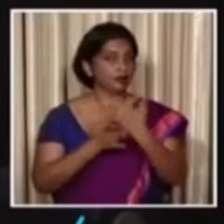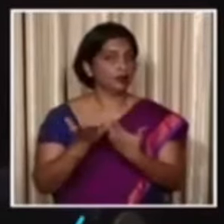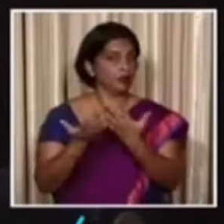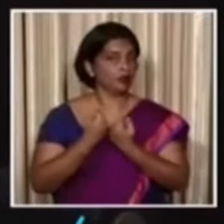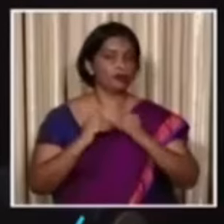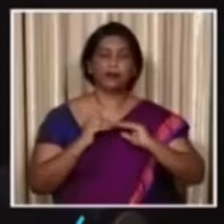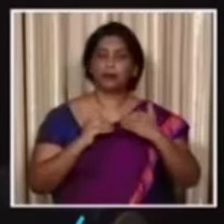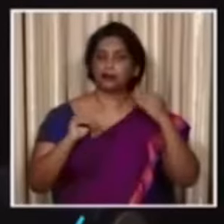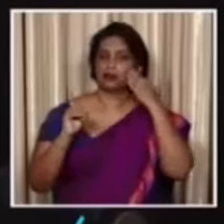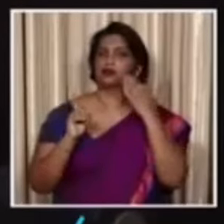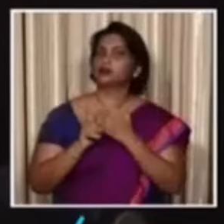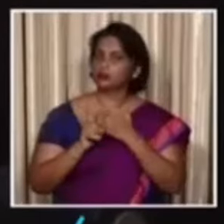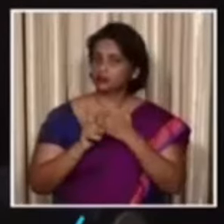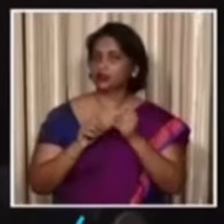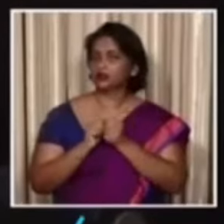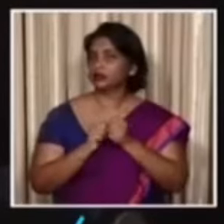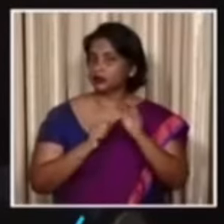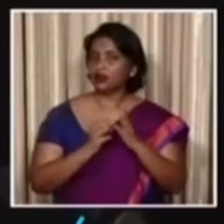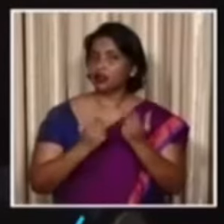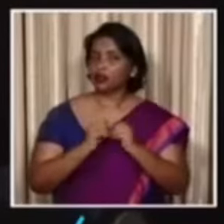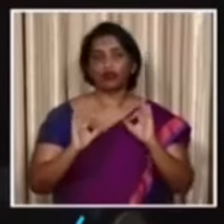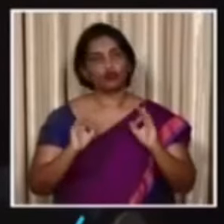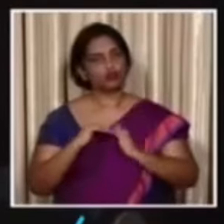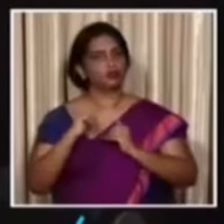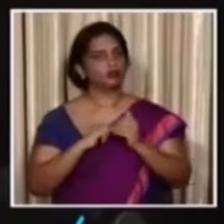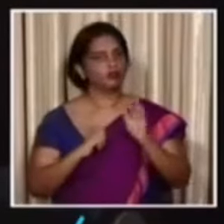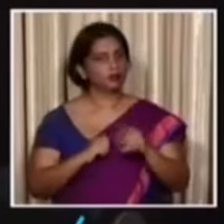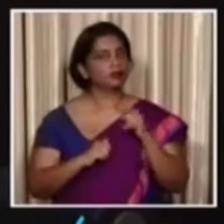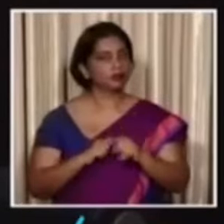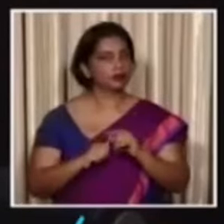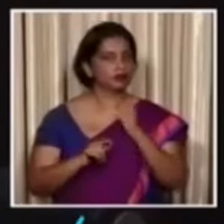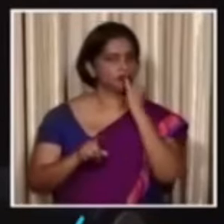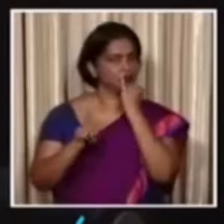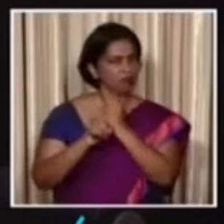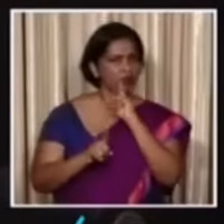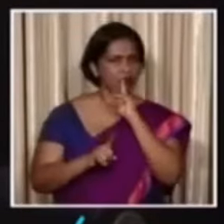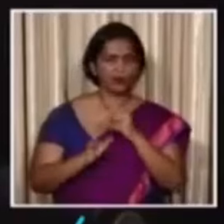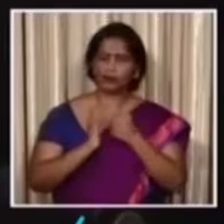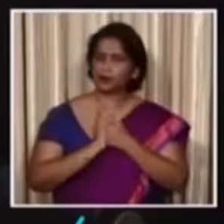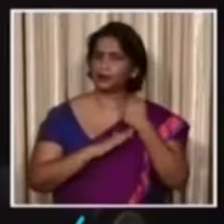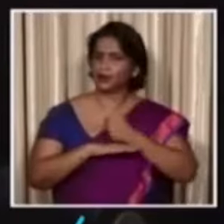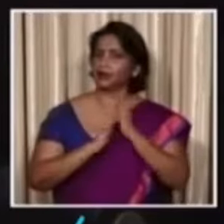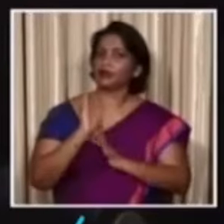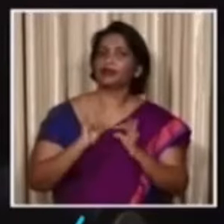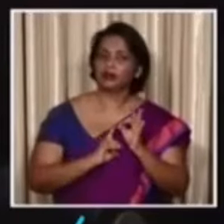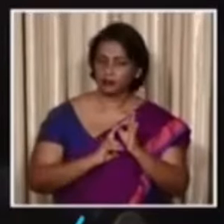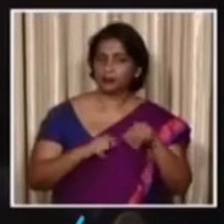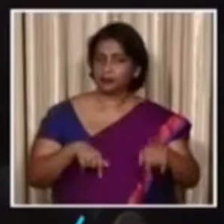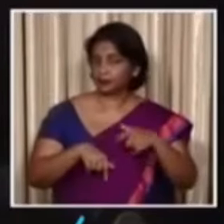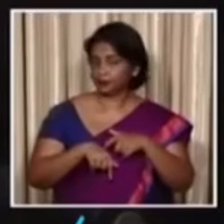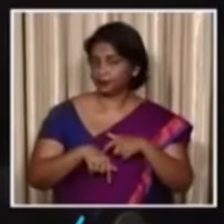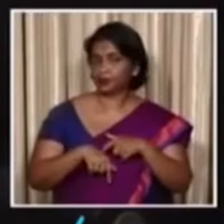ලැබුණාට පසුව ඒ පිළිබඳව කටයුතු කරලා අවශ්‍ය සුදුසු පියවර ගන්න කියලා. හැබැයි චෝදනාවක් ඇවිල්ලා තියෙනවා ගරු මූලාසනේ නියෝජ්‍ය කතානායකතුමනි, මේ